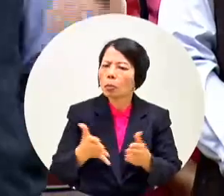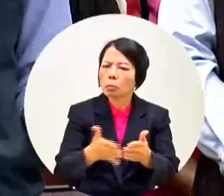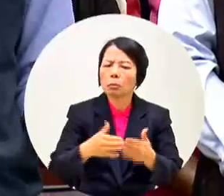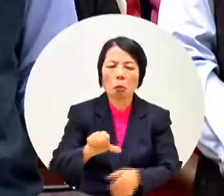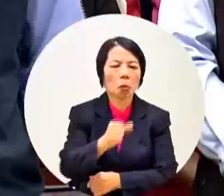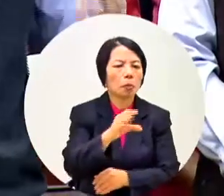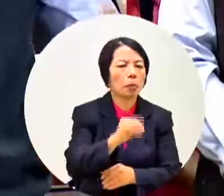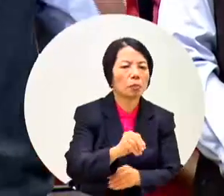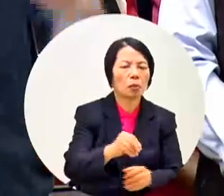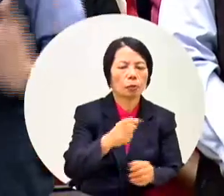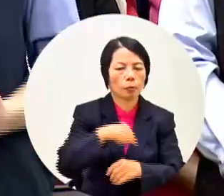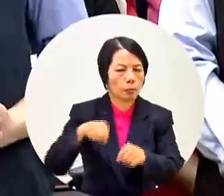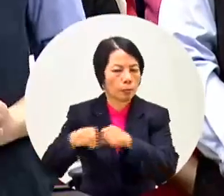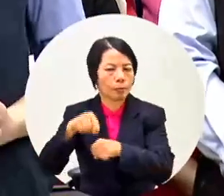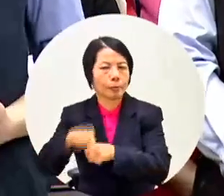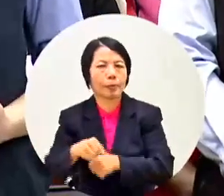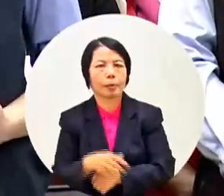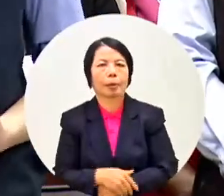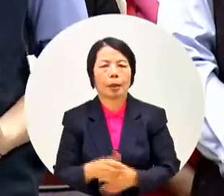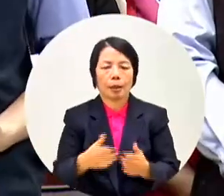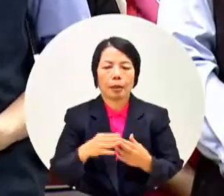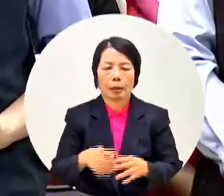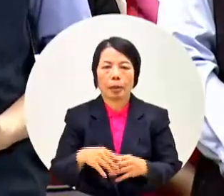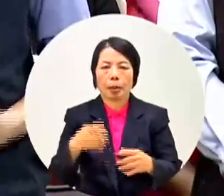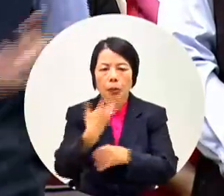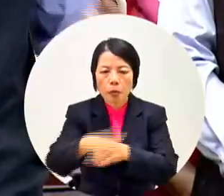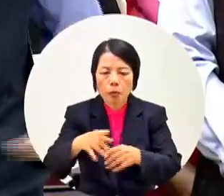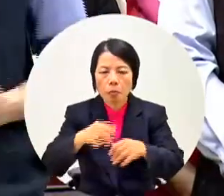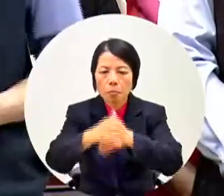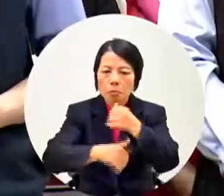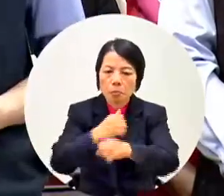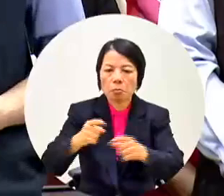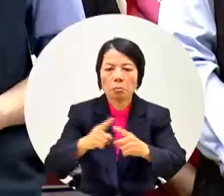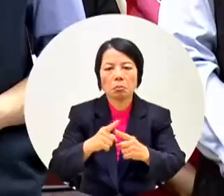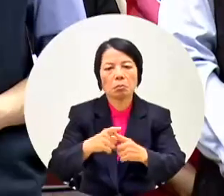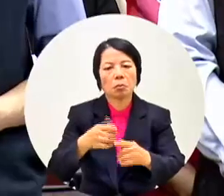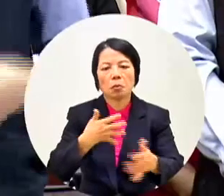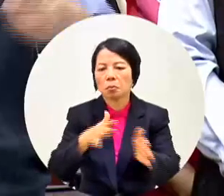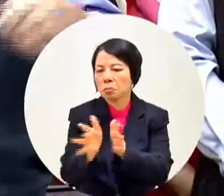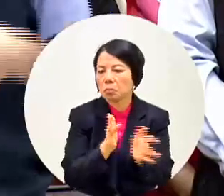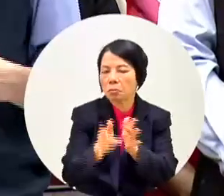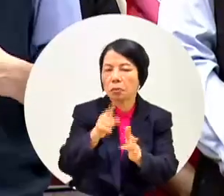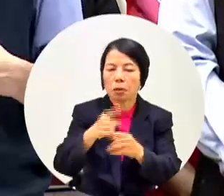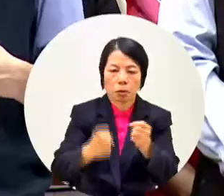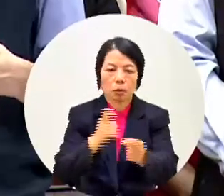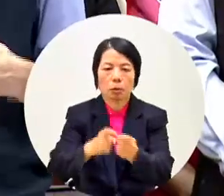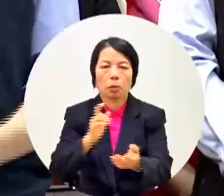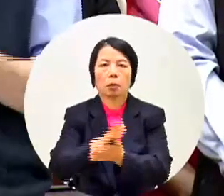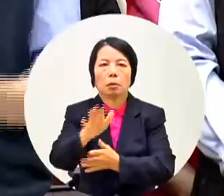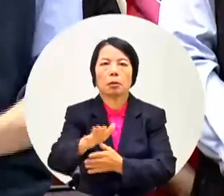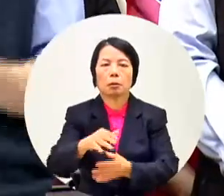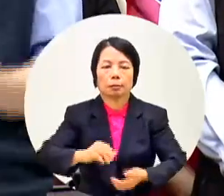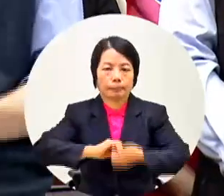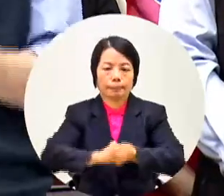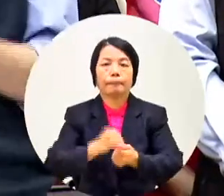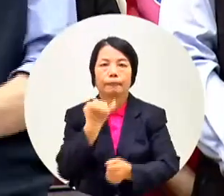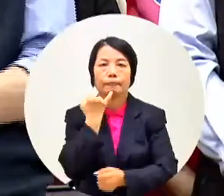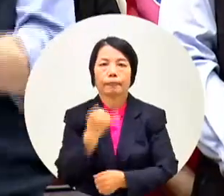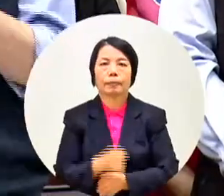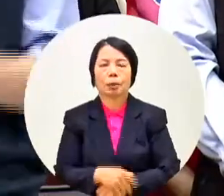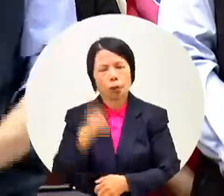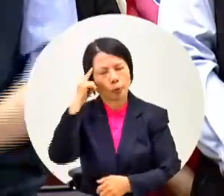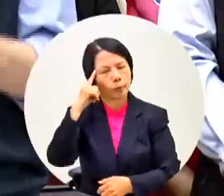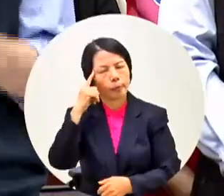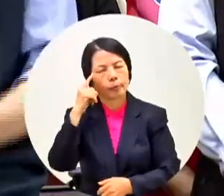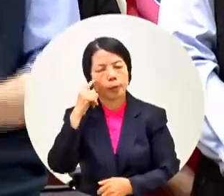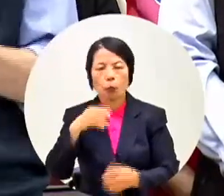动人口有个100万，为什么不能到500万？10年之后一定可以。如果反过来，当高雄人口在